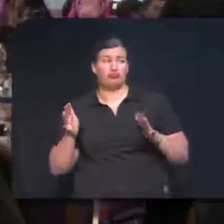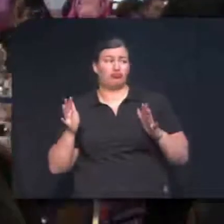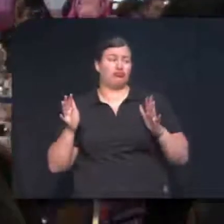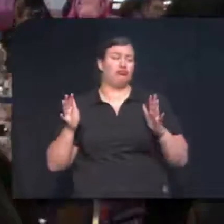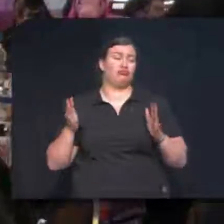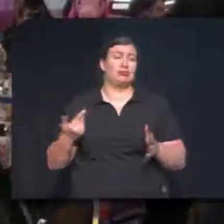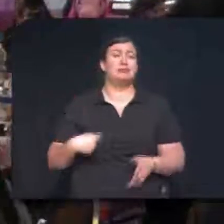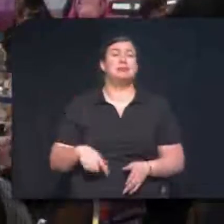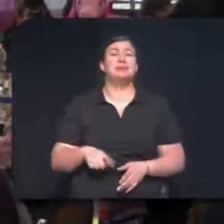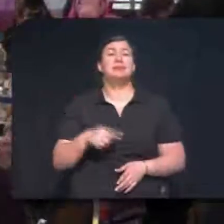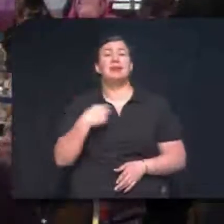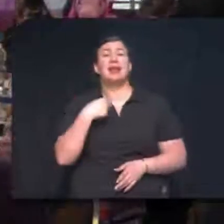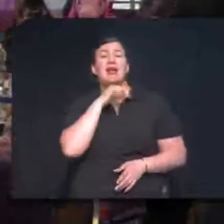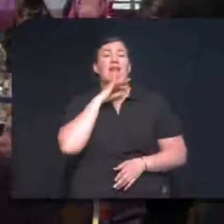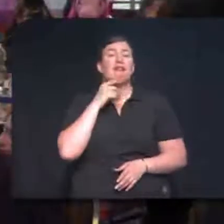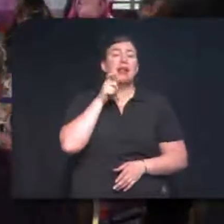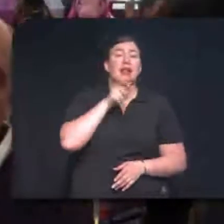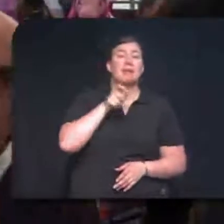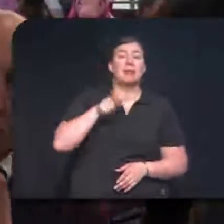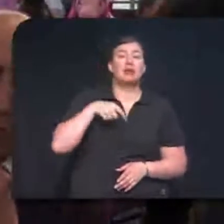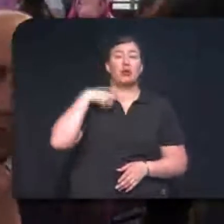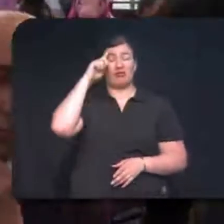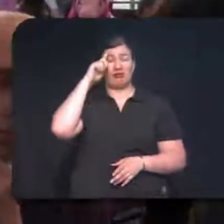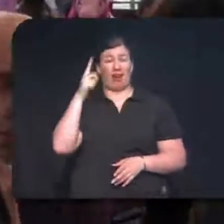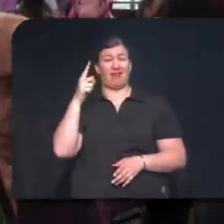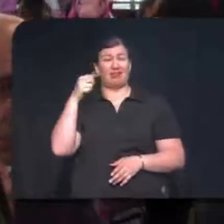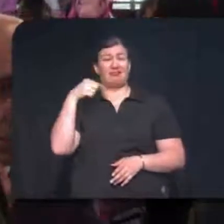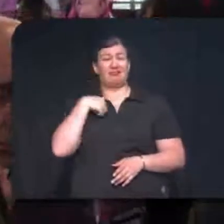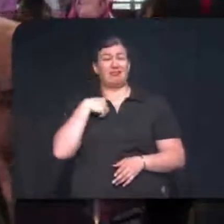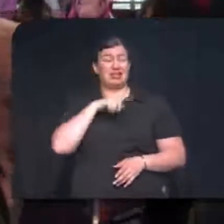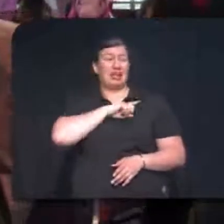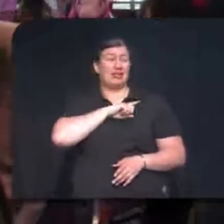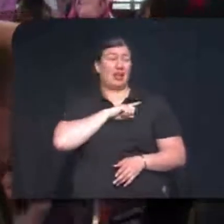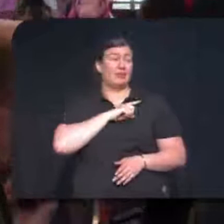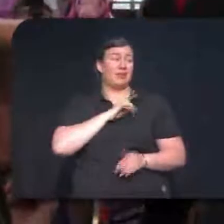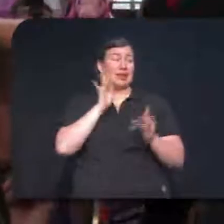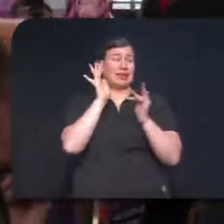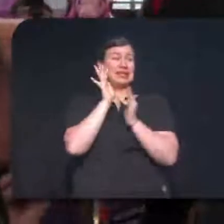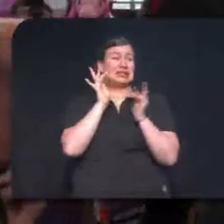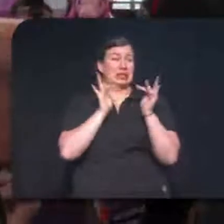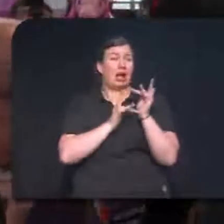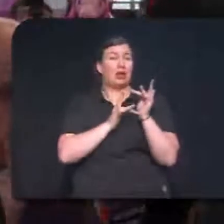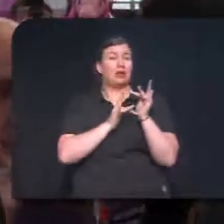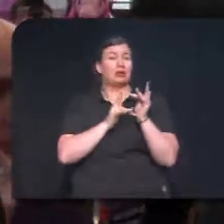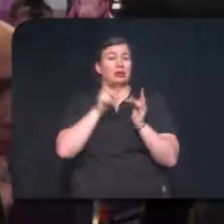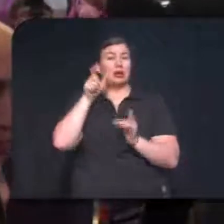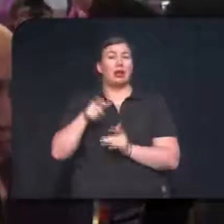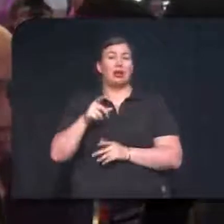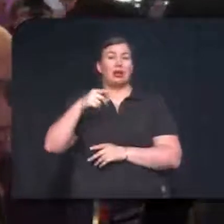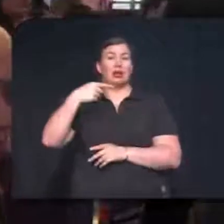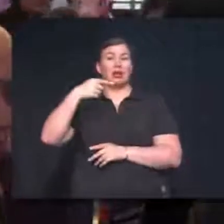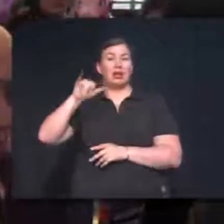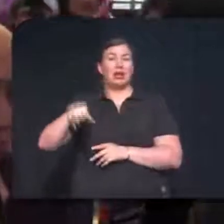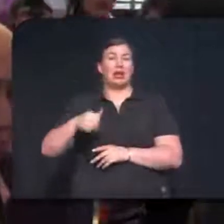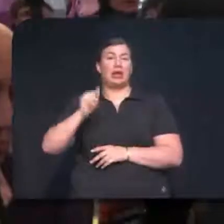die meisten wissen ja dass ich Christian Jacken bin mit der Finder von Liquid den Marcus C und Gegner